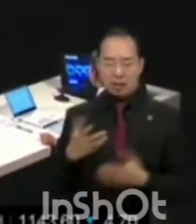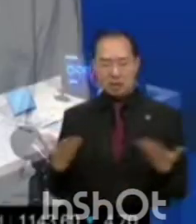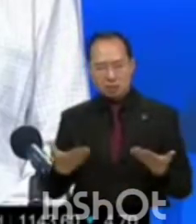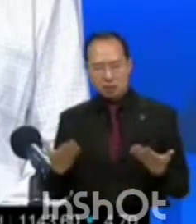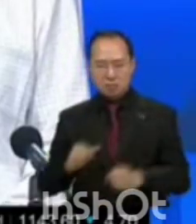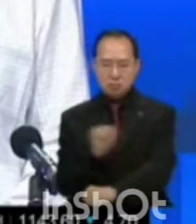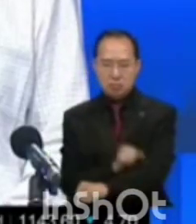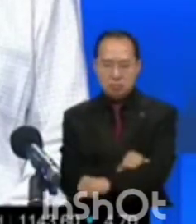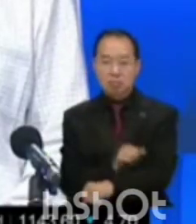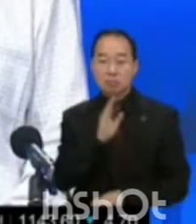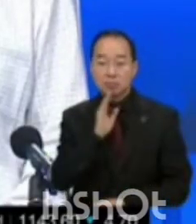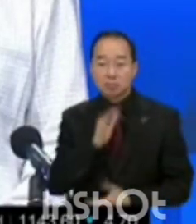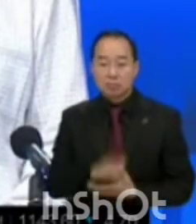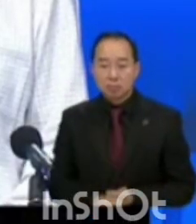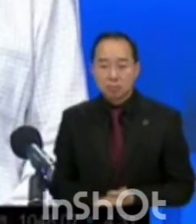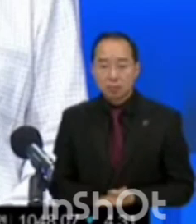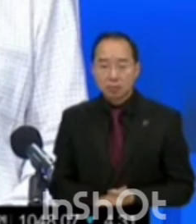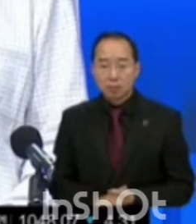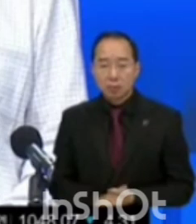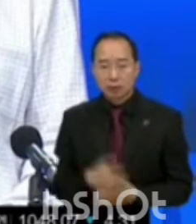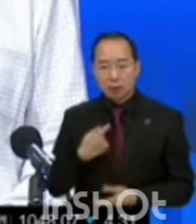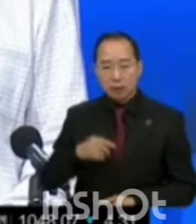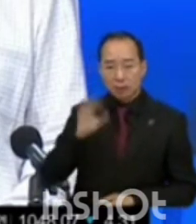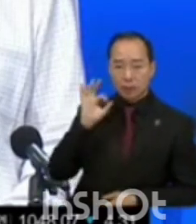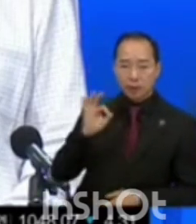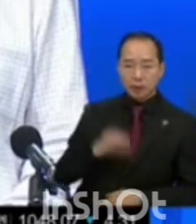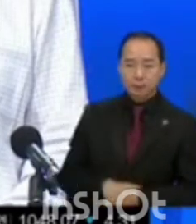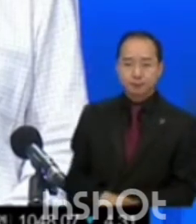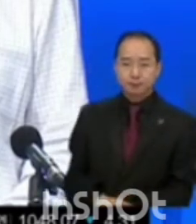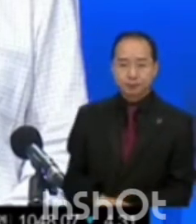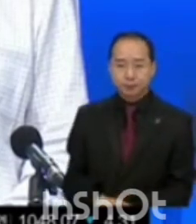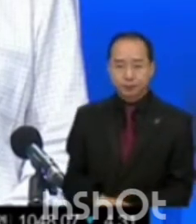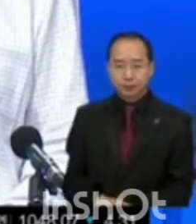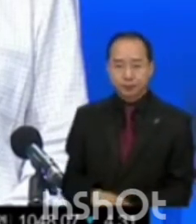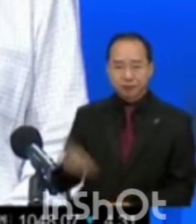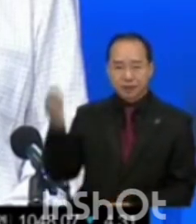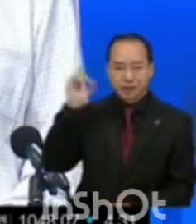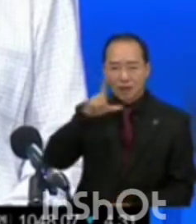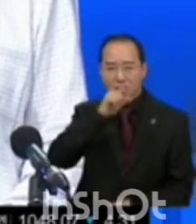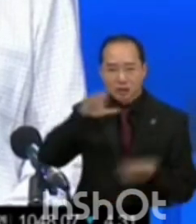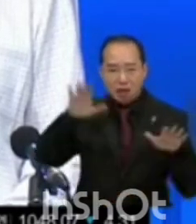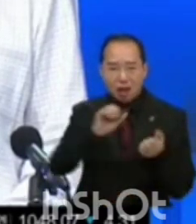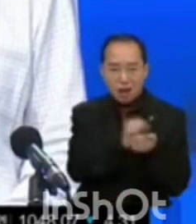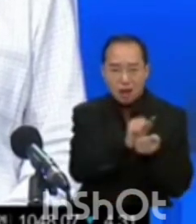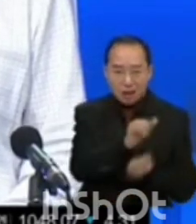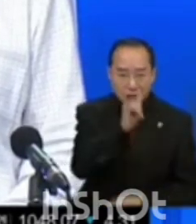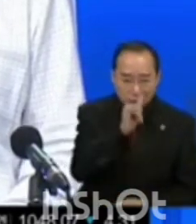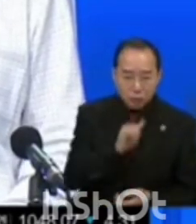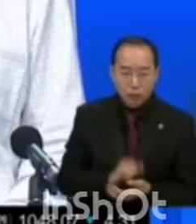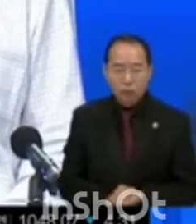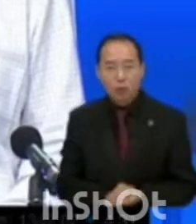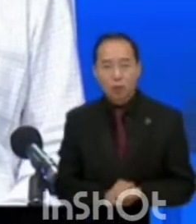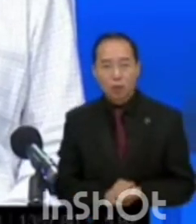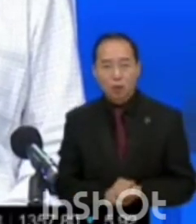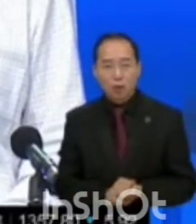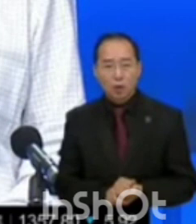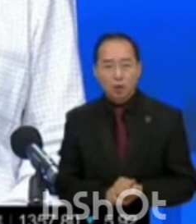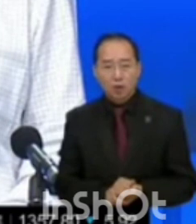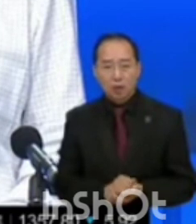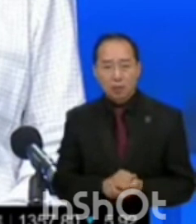잘 해주셨는데 이제 제가 이렇게 언론이나 이런 걸 보니까 조류 독감이나 ASF, 고성 산불